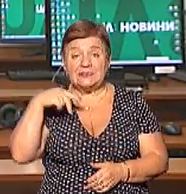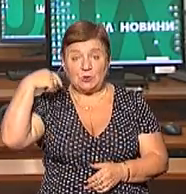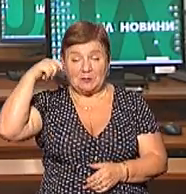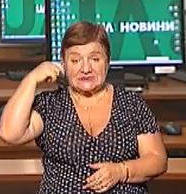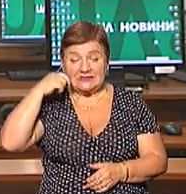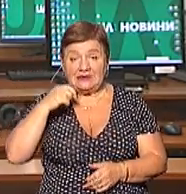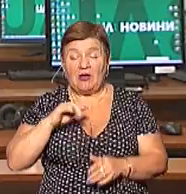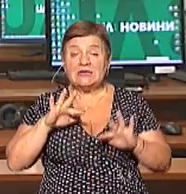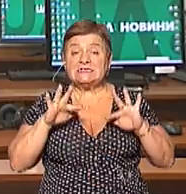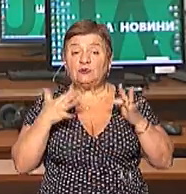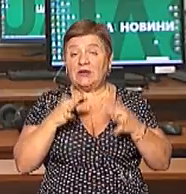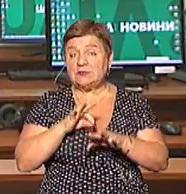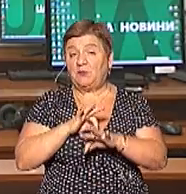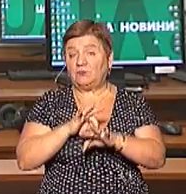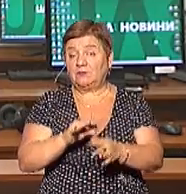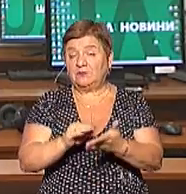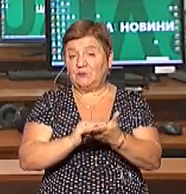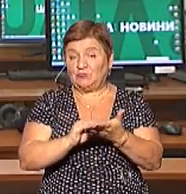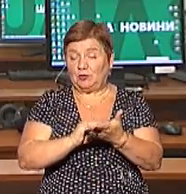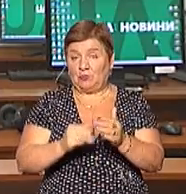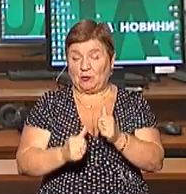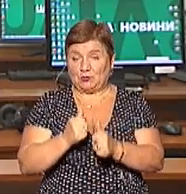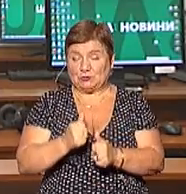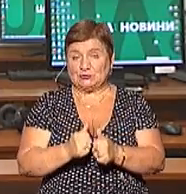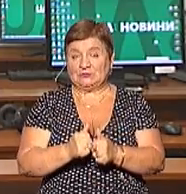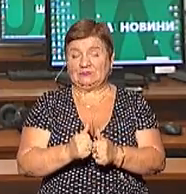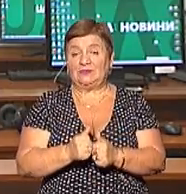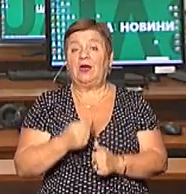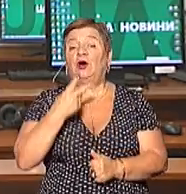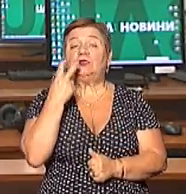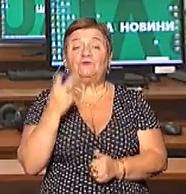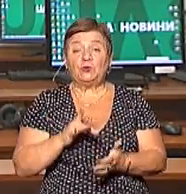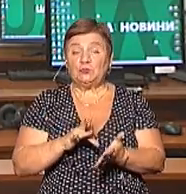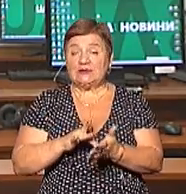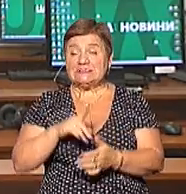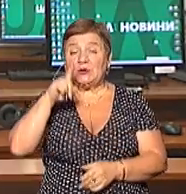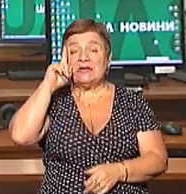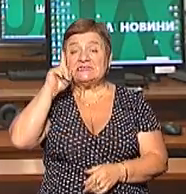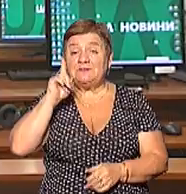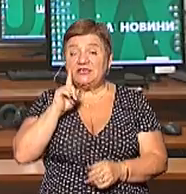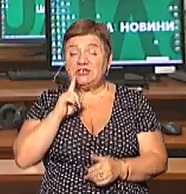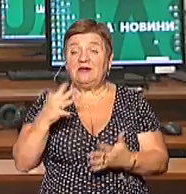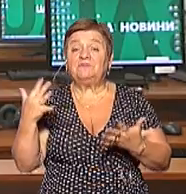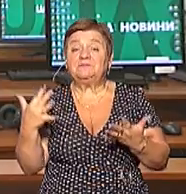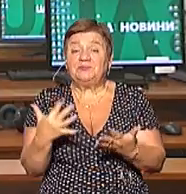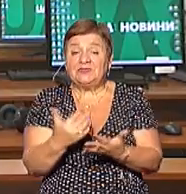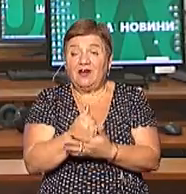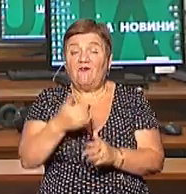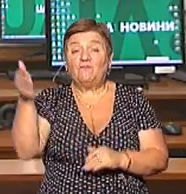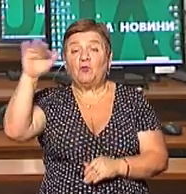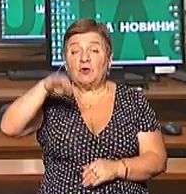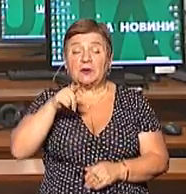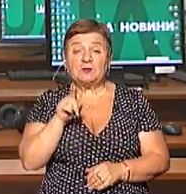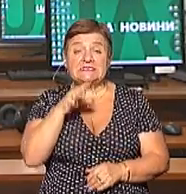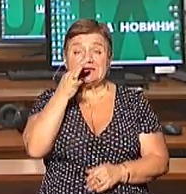контроль ситуацію щодо проведення повторного конкурсу. Двох туристок із Німеччини відшукали закарпатські рятувальники у горах. Про